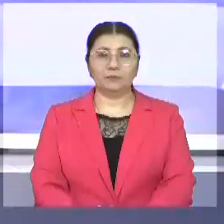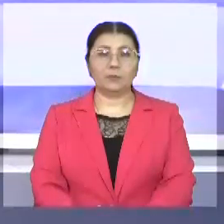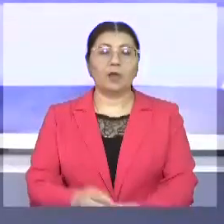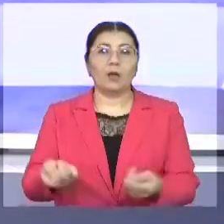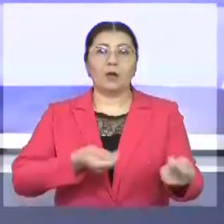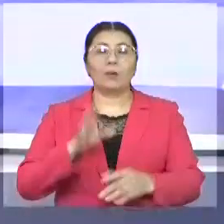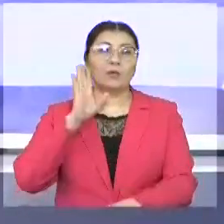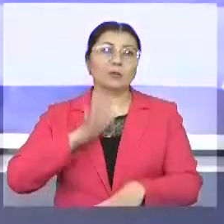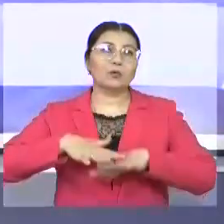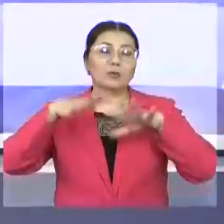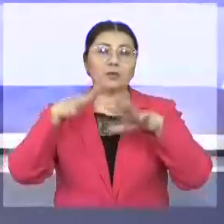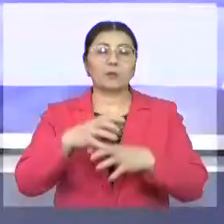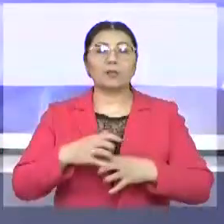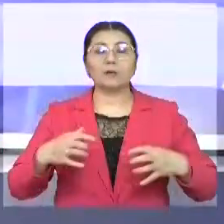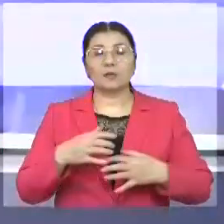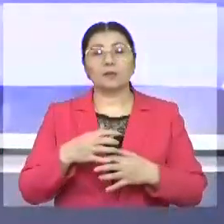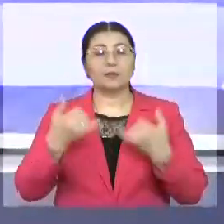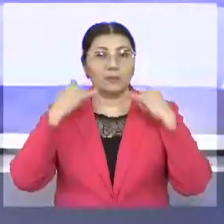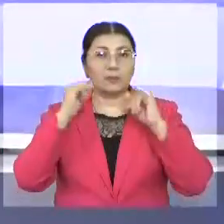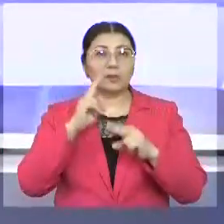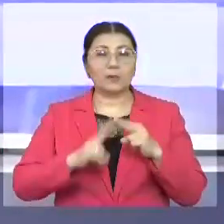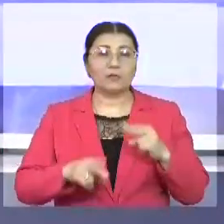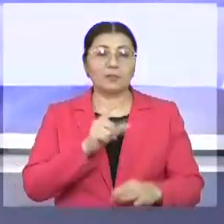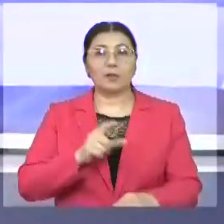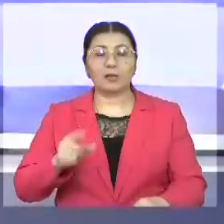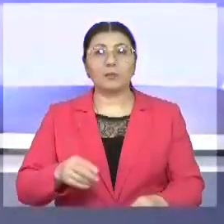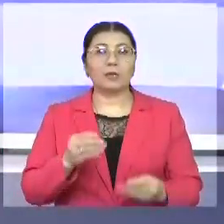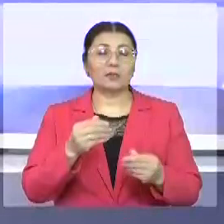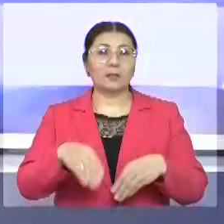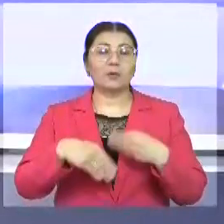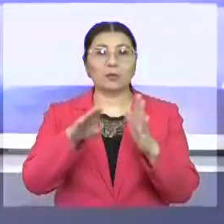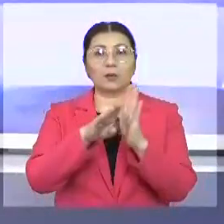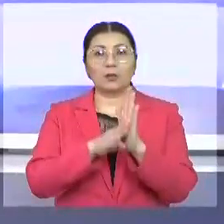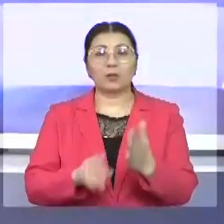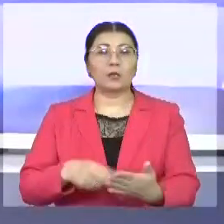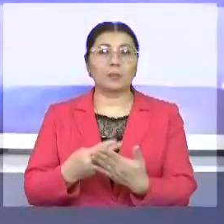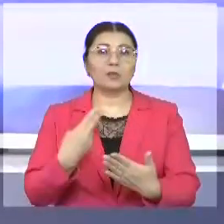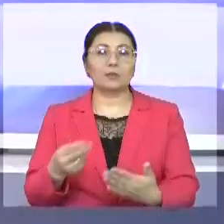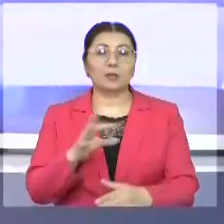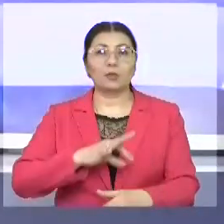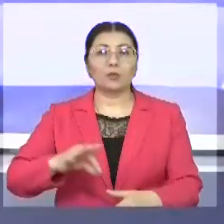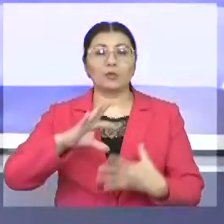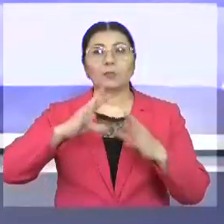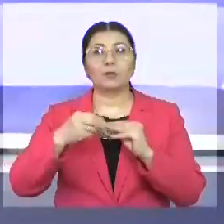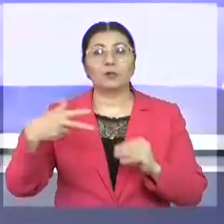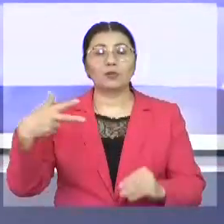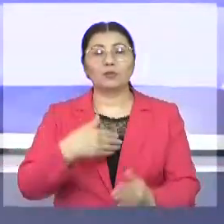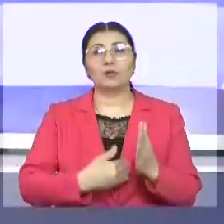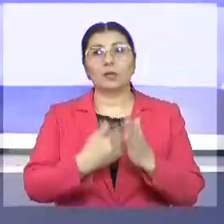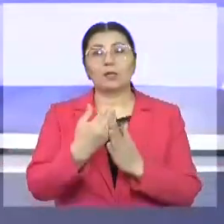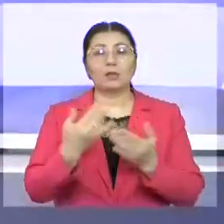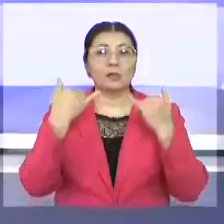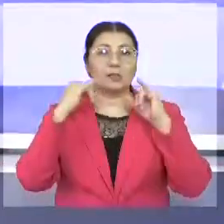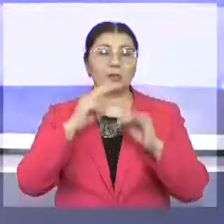Үкімет су тасқыны кезінде малынан айырылған шаруаларға өтемақы төлеудің алгоритмін бекітті. Бүгінде облыс бойынша 3000-нан астам төрт түліктің